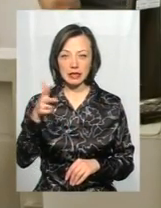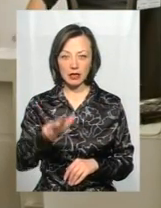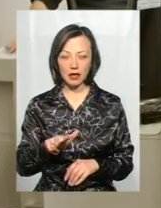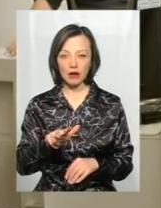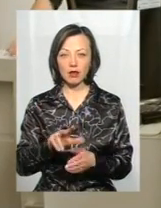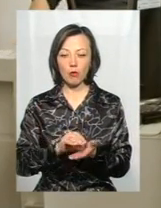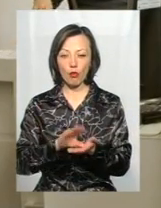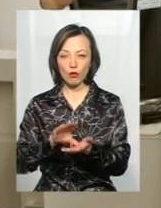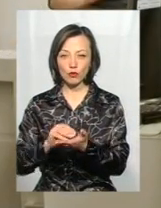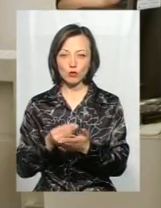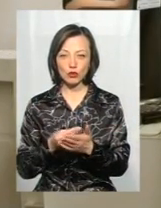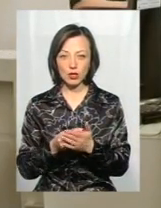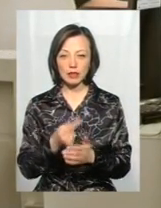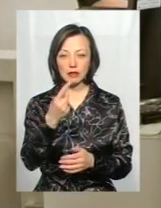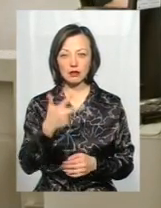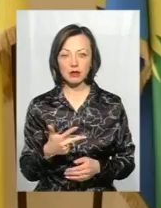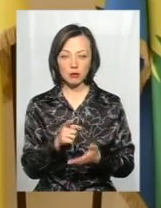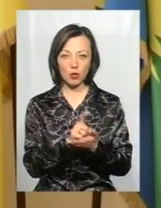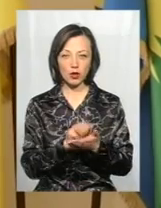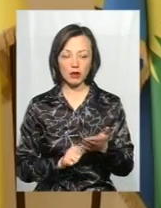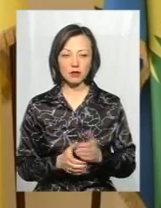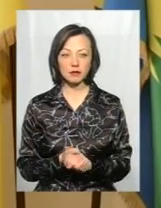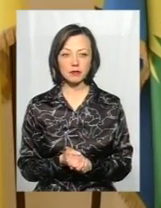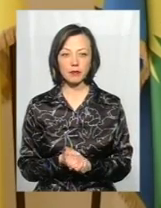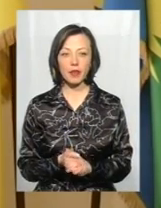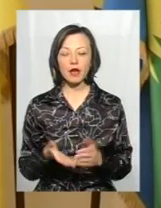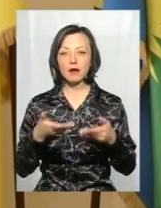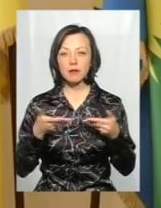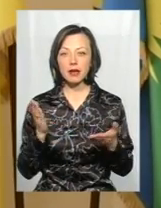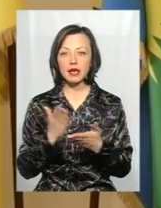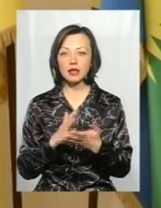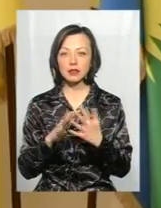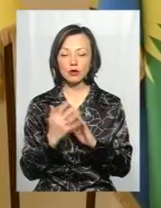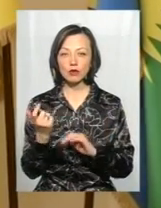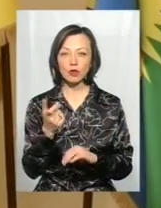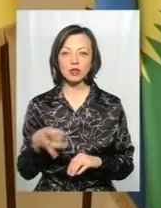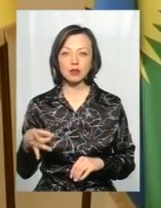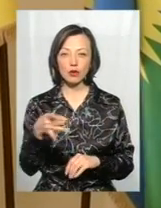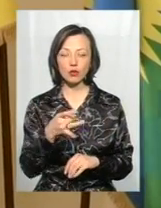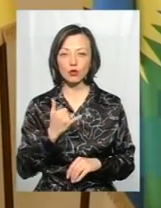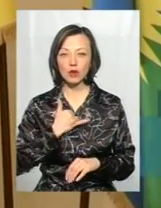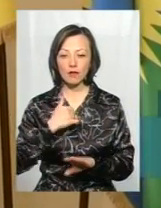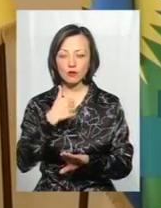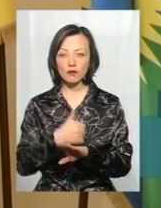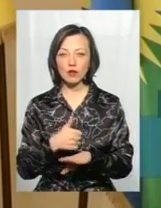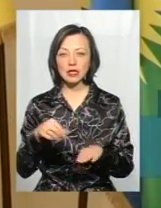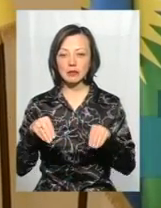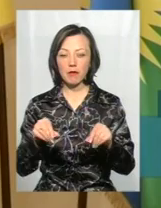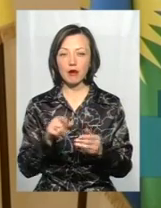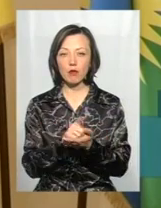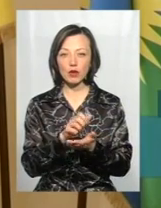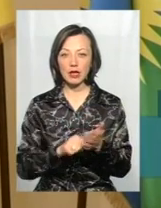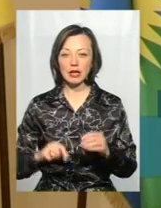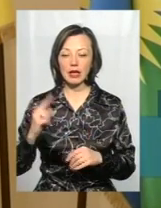наповнюючі бюджету, кожен з яких дає третину податків. Ми є сільськогосподарський район. У нас в основному є земельний податок і